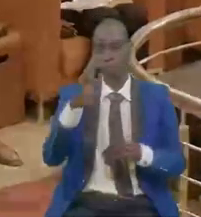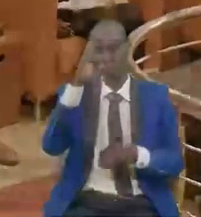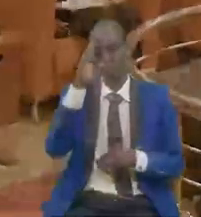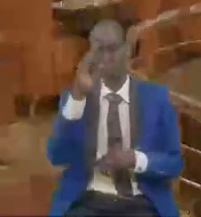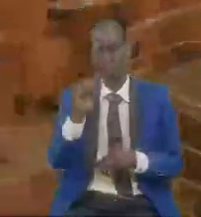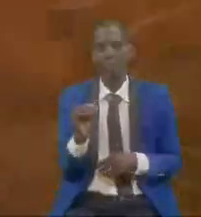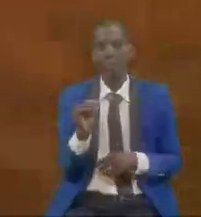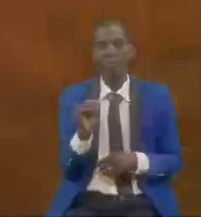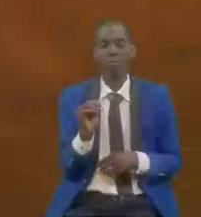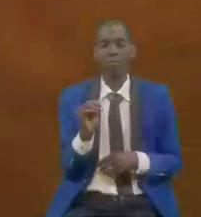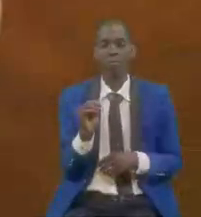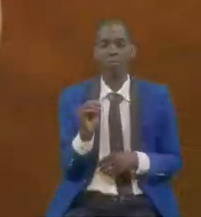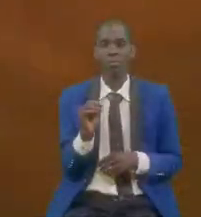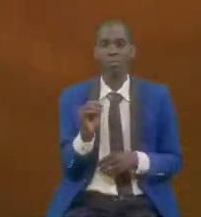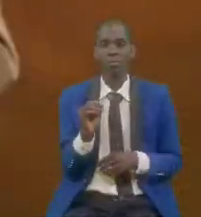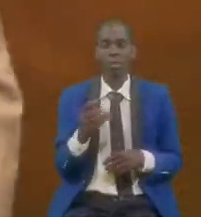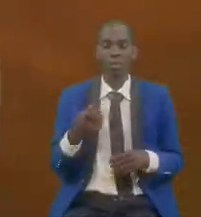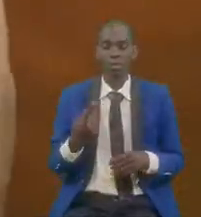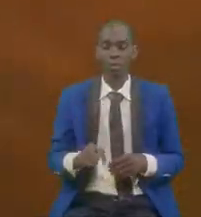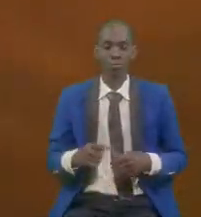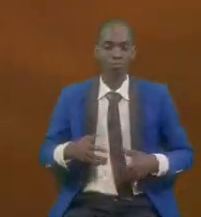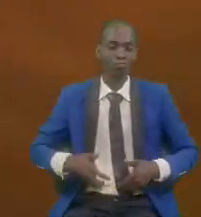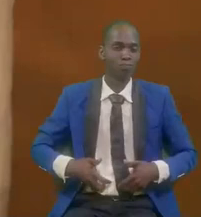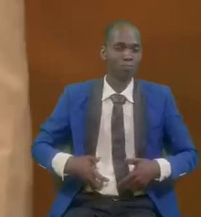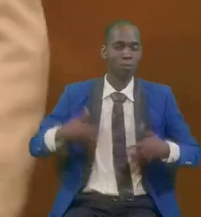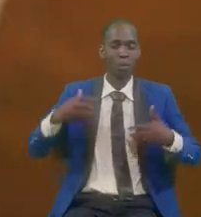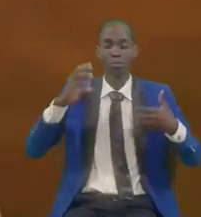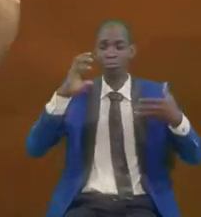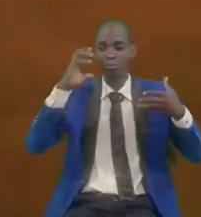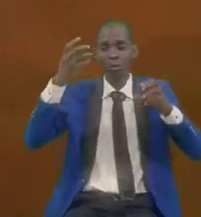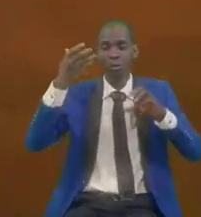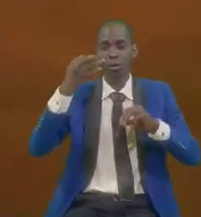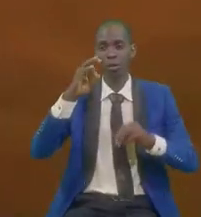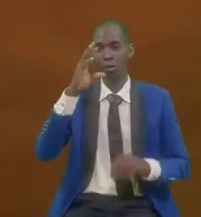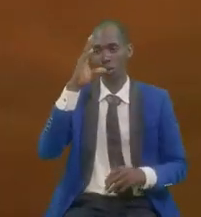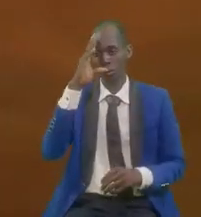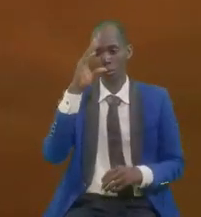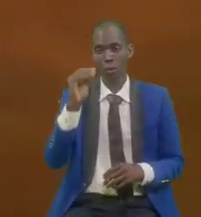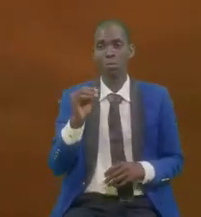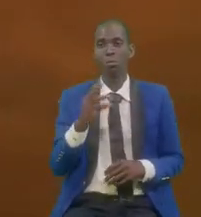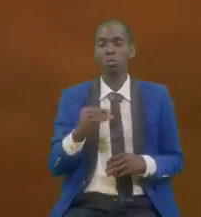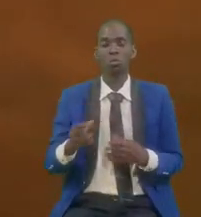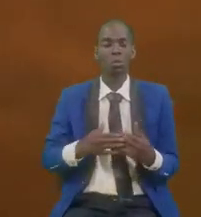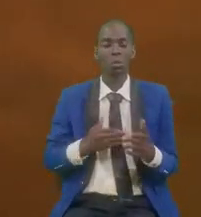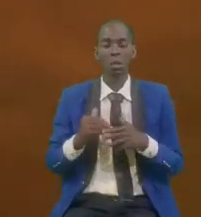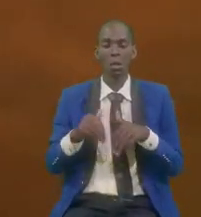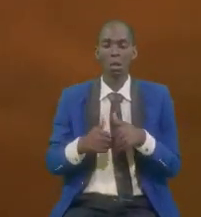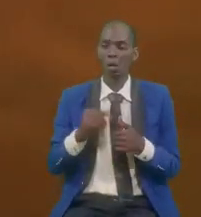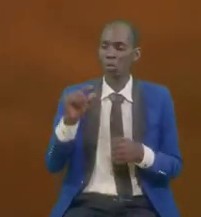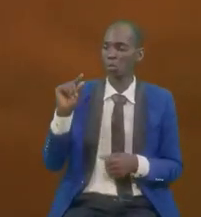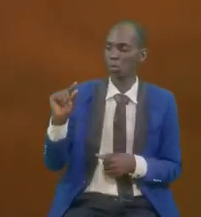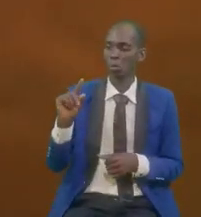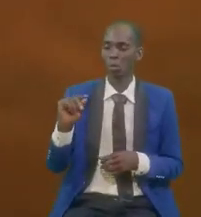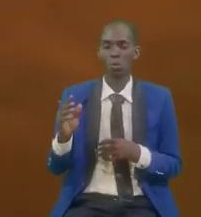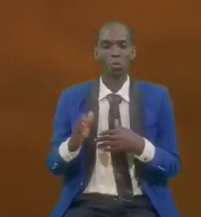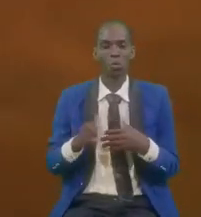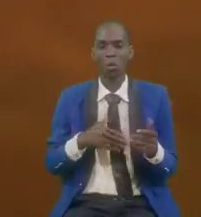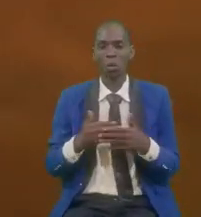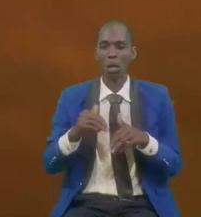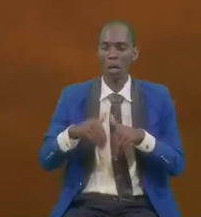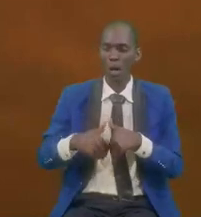la colère de l'homme, la furie de l'homme, aussi petite que cela soit,